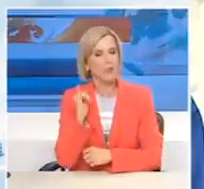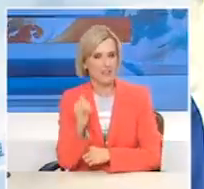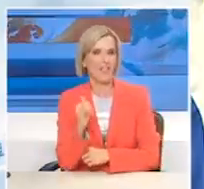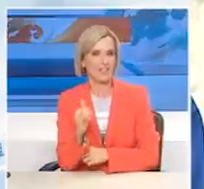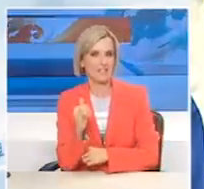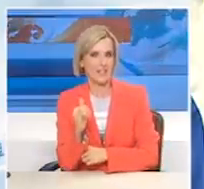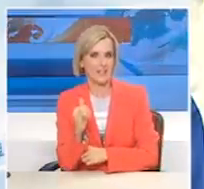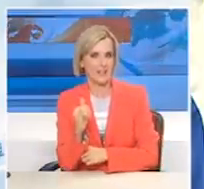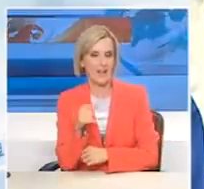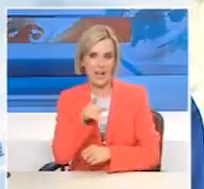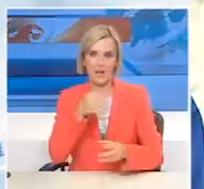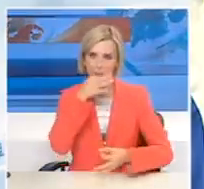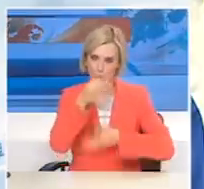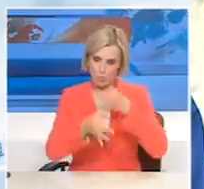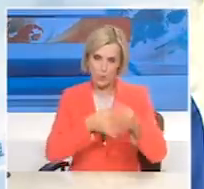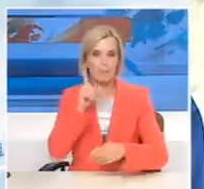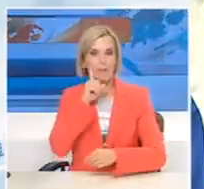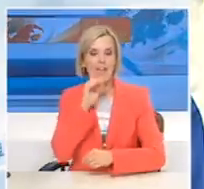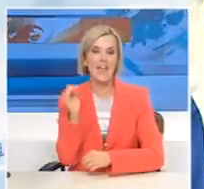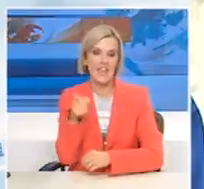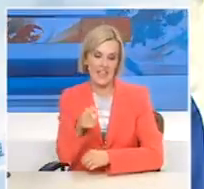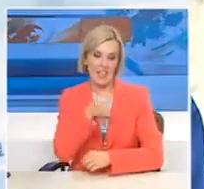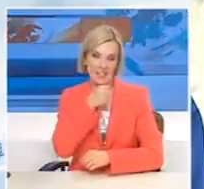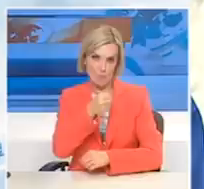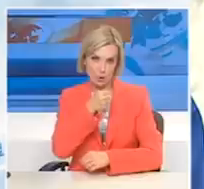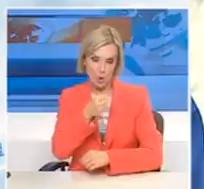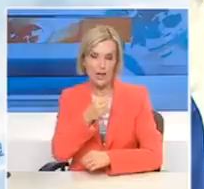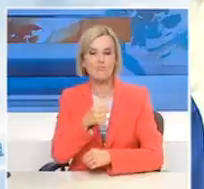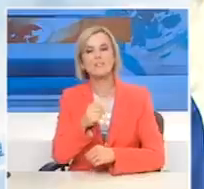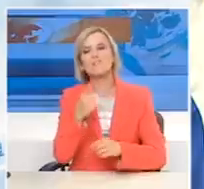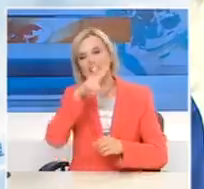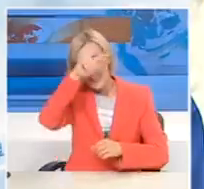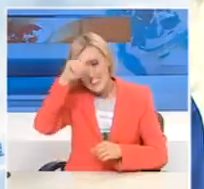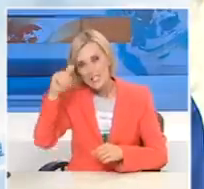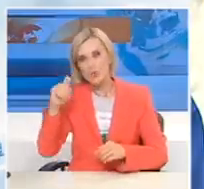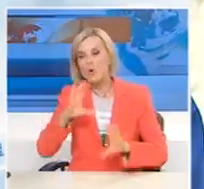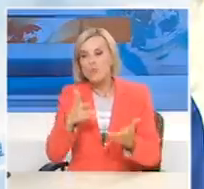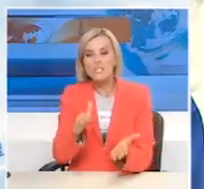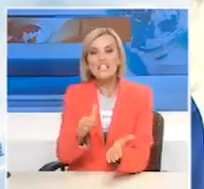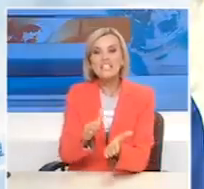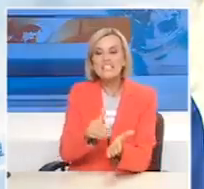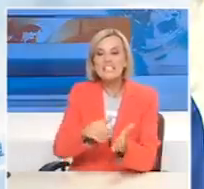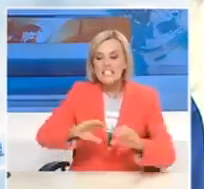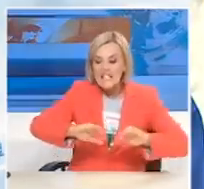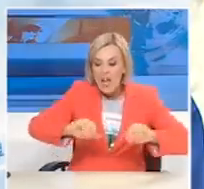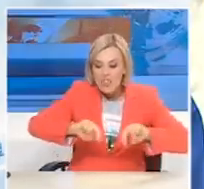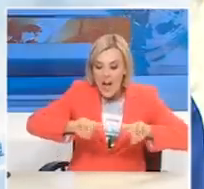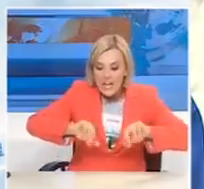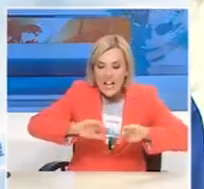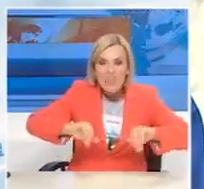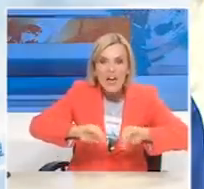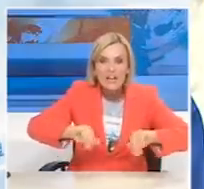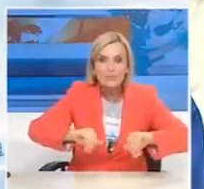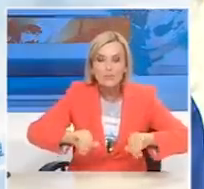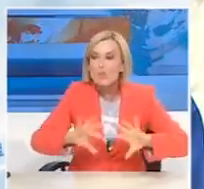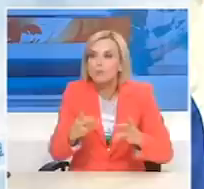διαδικασία στην οποία αναφέρεται η δημοσιογράφος είναι μια διαδικασία αρκετά περίπλοκη του καθαρισμού, όπως την ονομάζουμε εμείς οι επιστήμονες, των δεδομένων. Και φυσικά